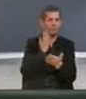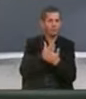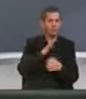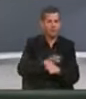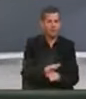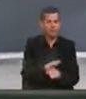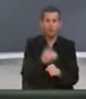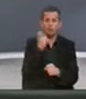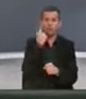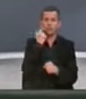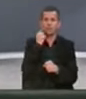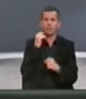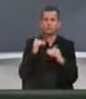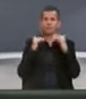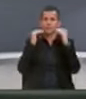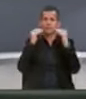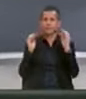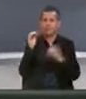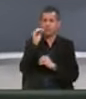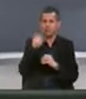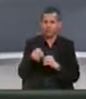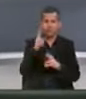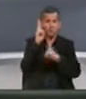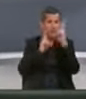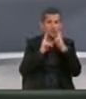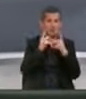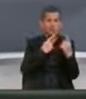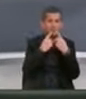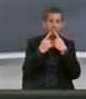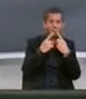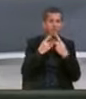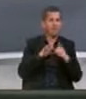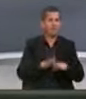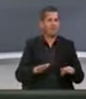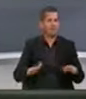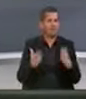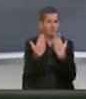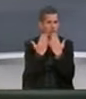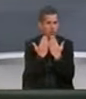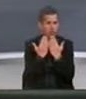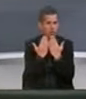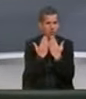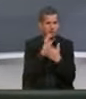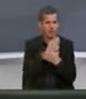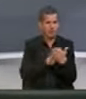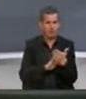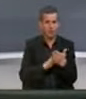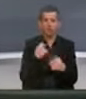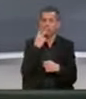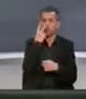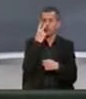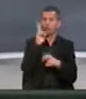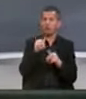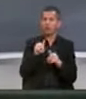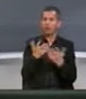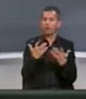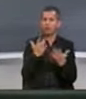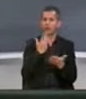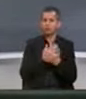djali është mbi vlerësuar dhe këto kanë qenë debate në tekstet shkollore të nxënësve të shkollës fillore. Mendoj që është mirë që të shihet mundësia. Kemi pasur edhe